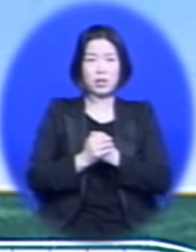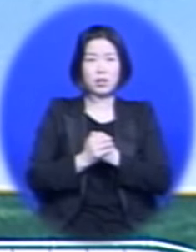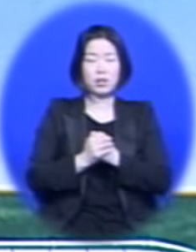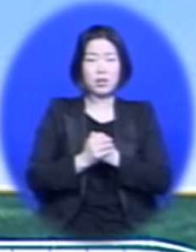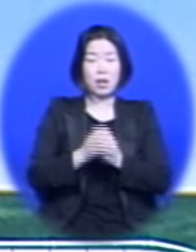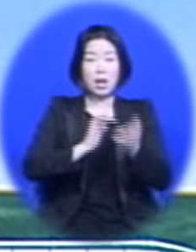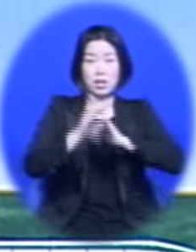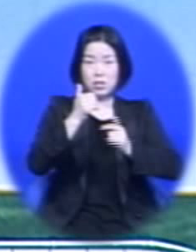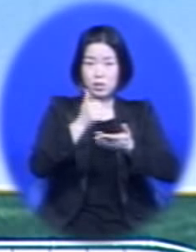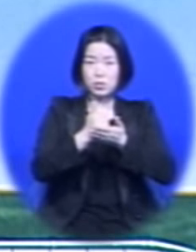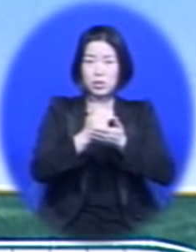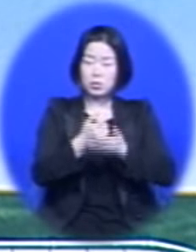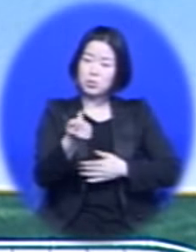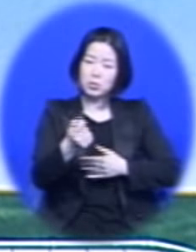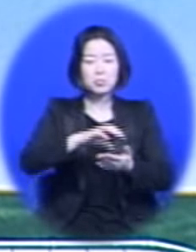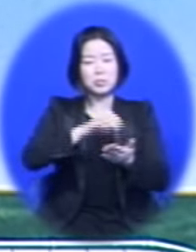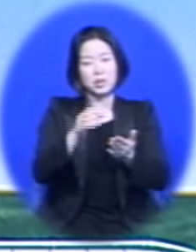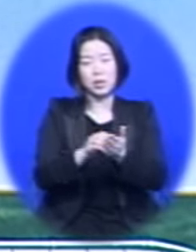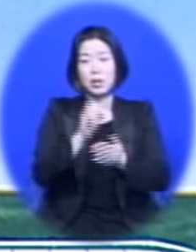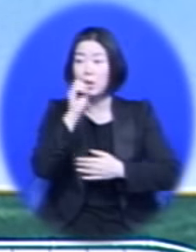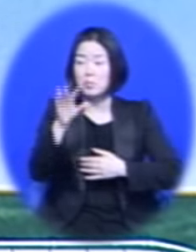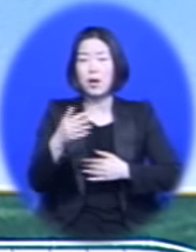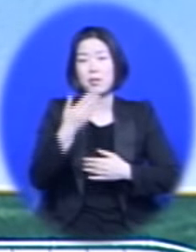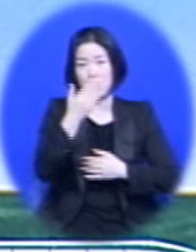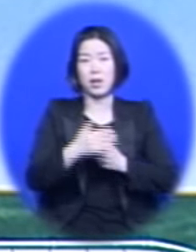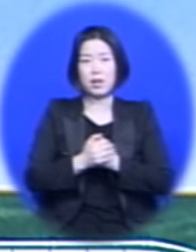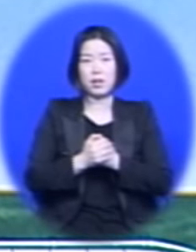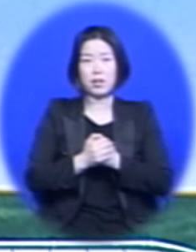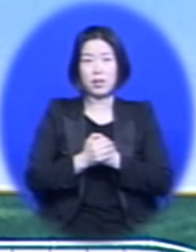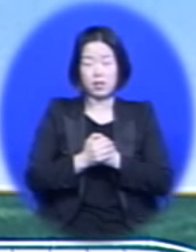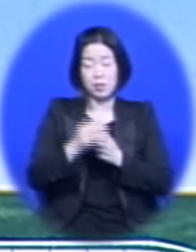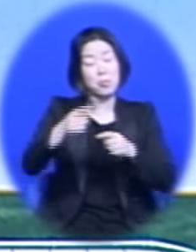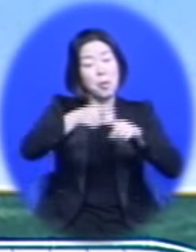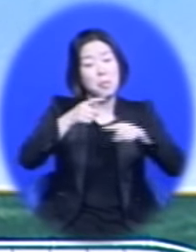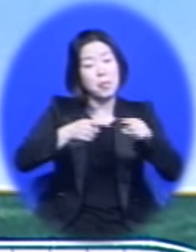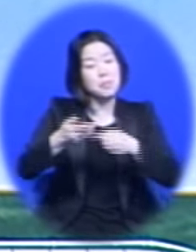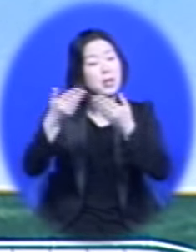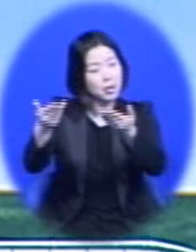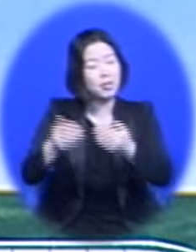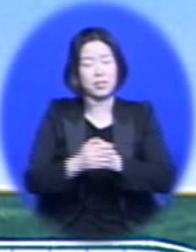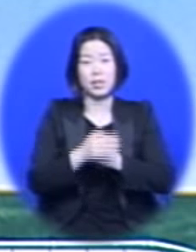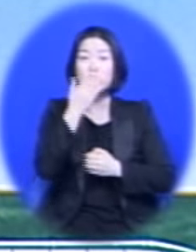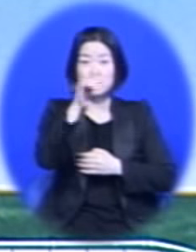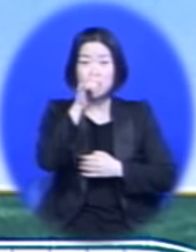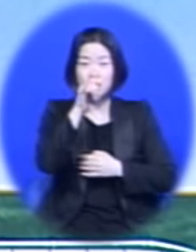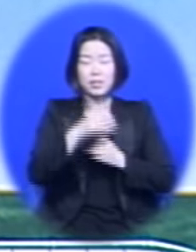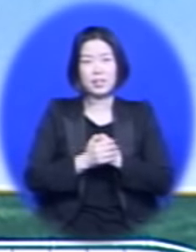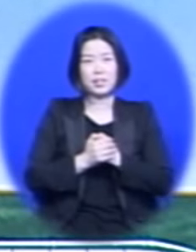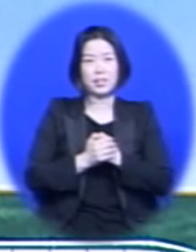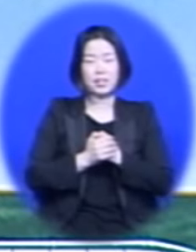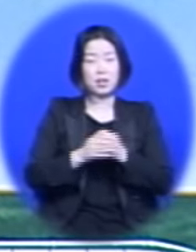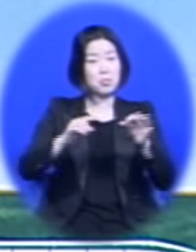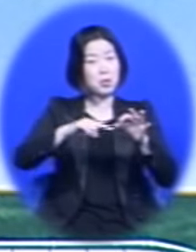아니 예수님께서 조금 적당하게 이야기하실 수도 있잖아요. 뭐 반만 바치라고 할 수도 있잖아요.